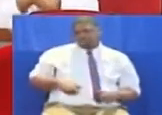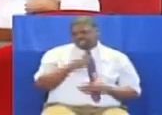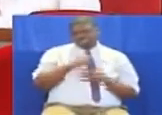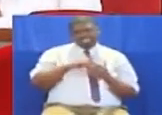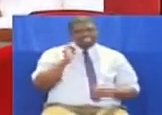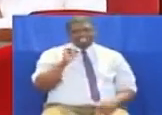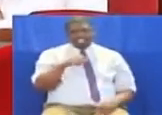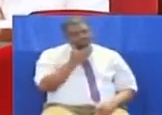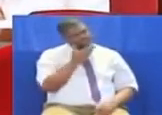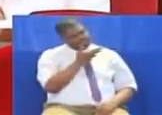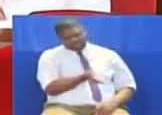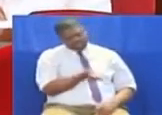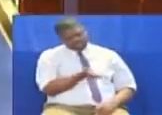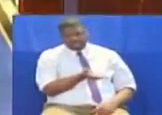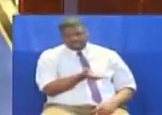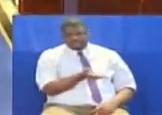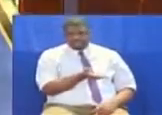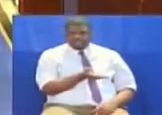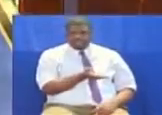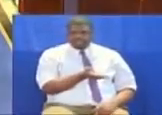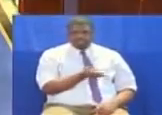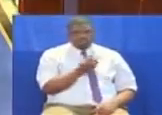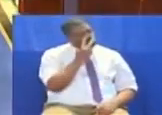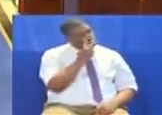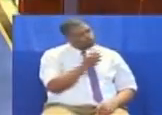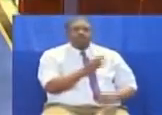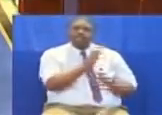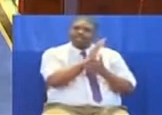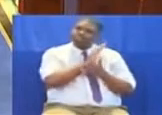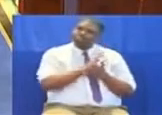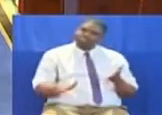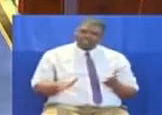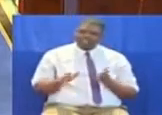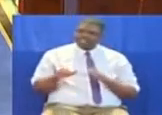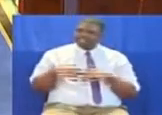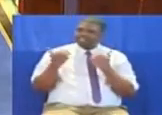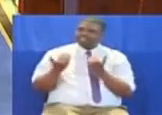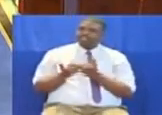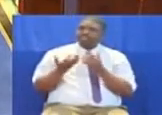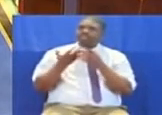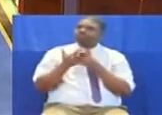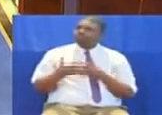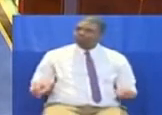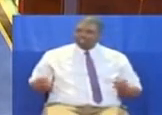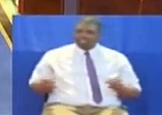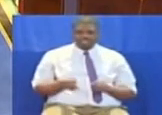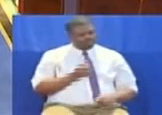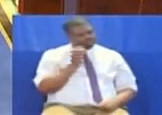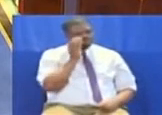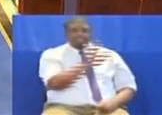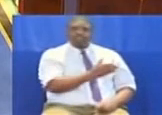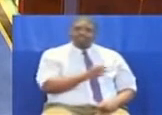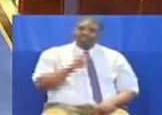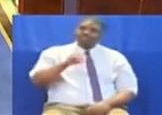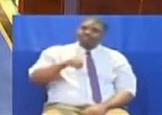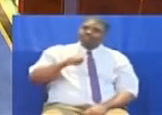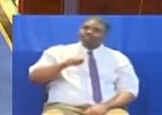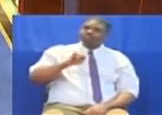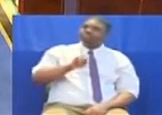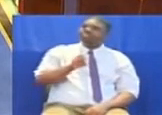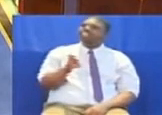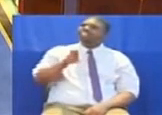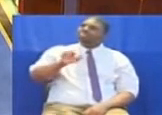Usi mzau. Yaani unaona kabisa kwamba chama kweli kimepoteza mwelekeo. Eti Msigwa for